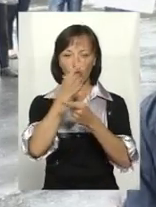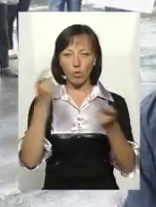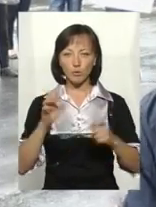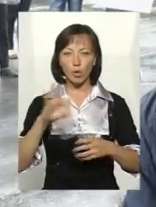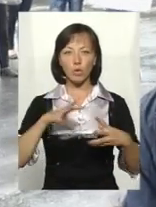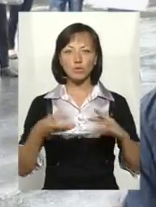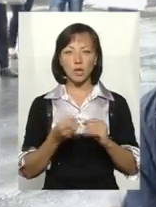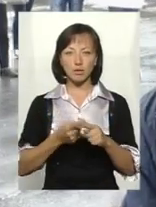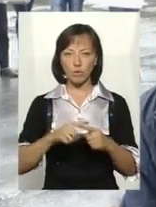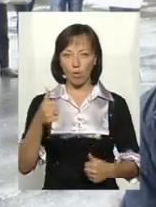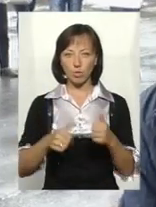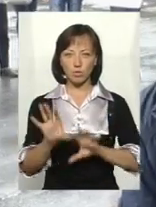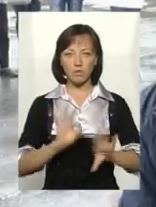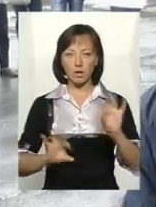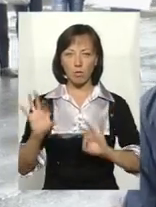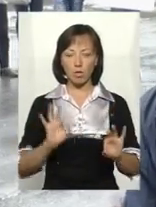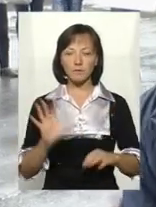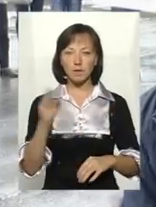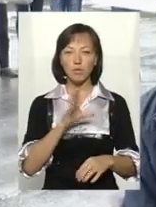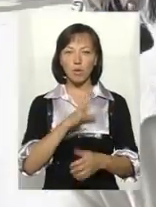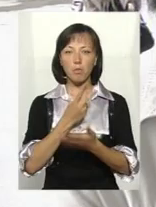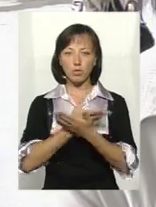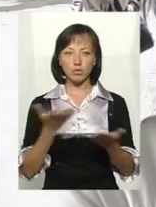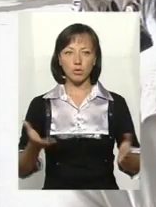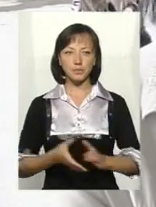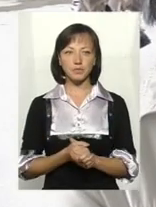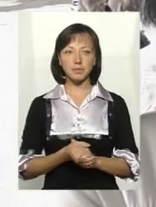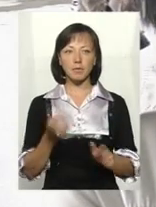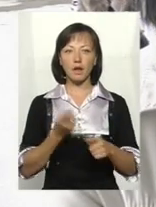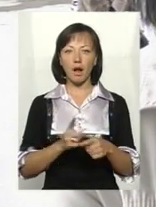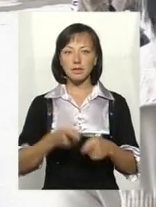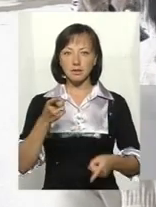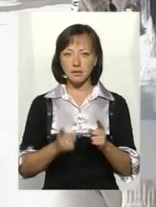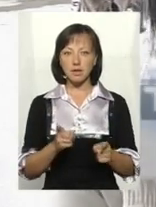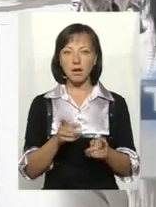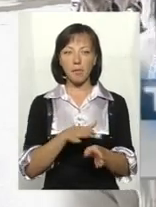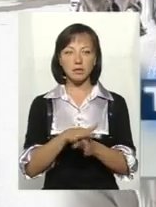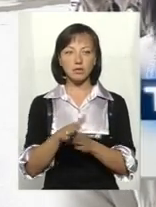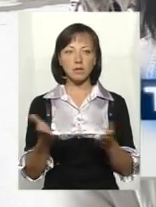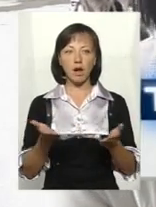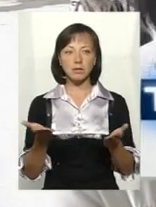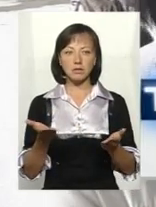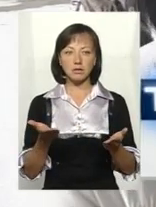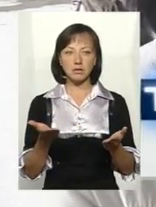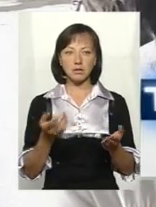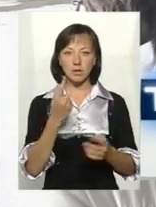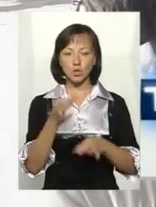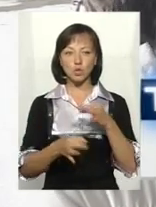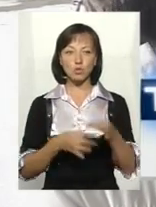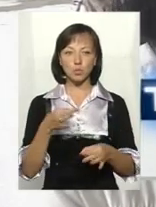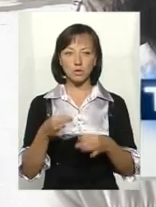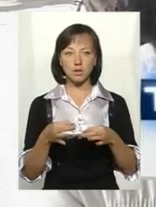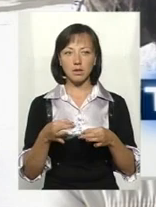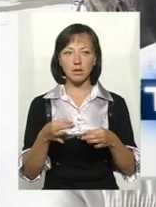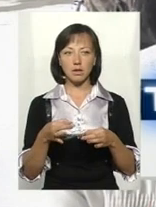про результати цього конкурсного відбору, тобто, щоб все було прозоро. Це дійсно відбувалося в якісь сутки, ви